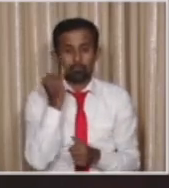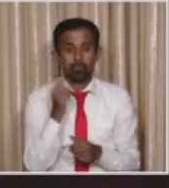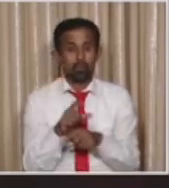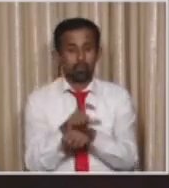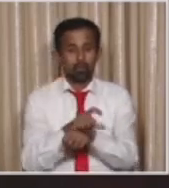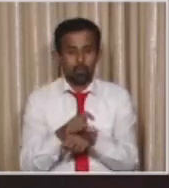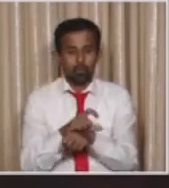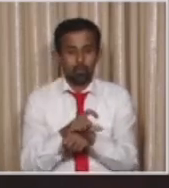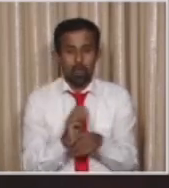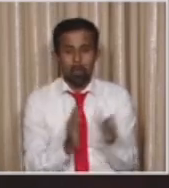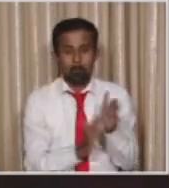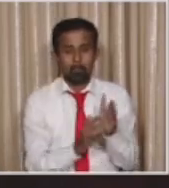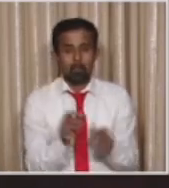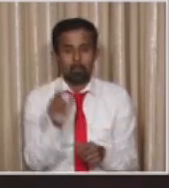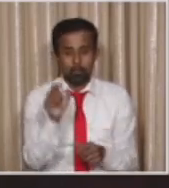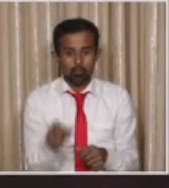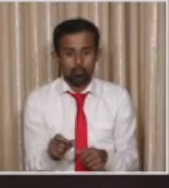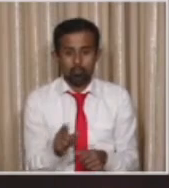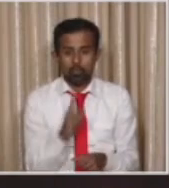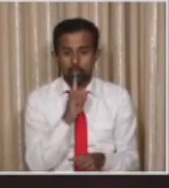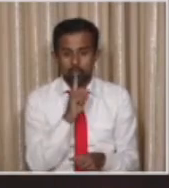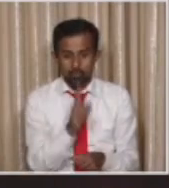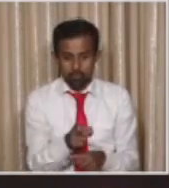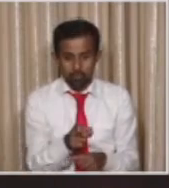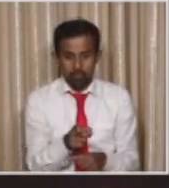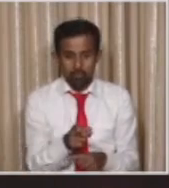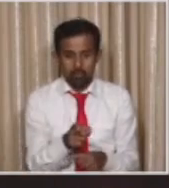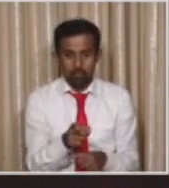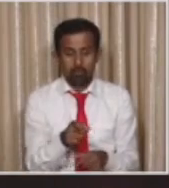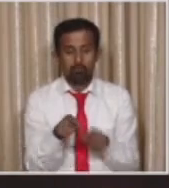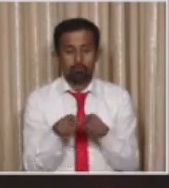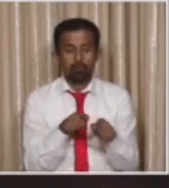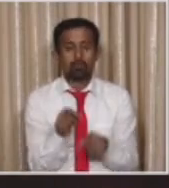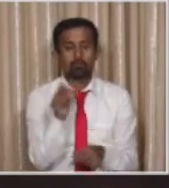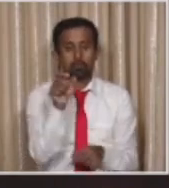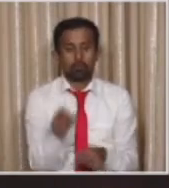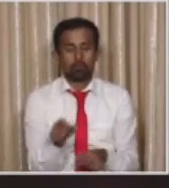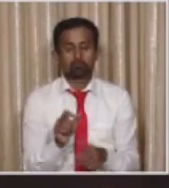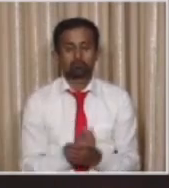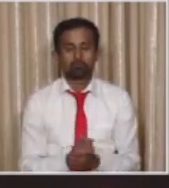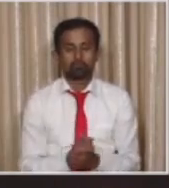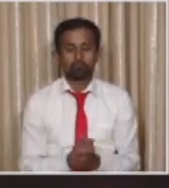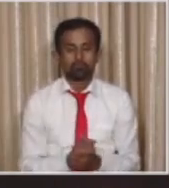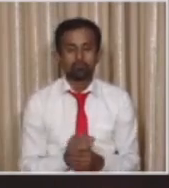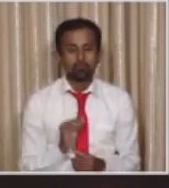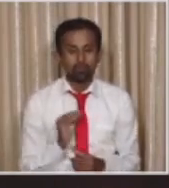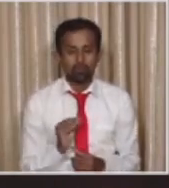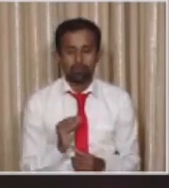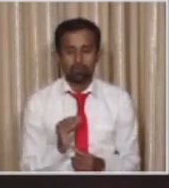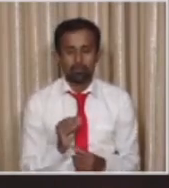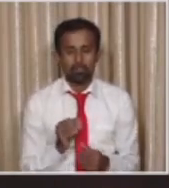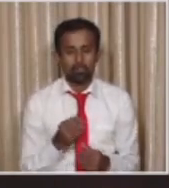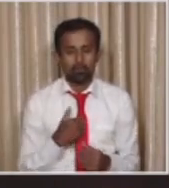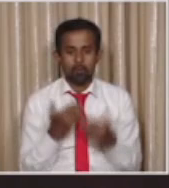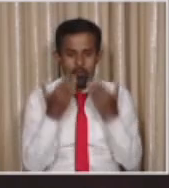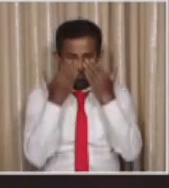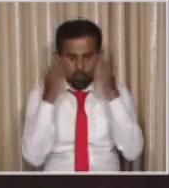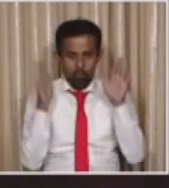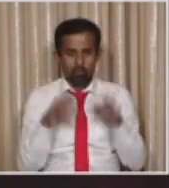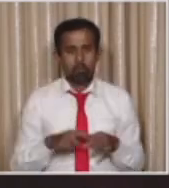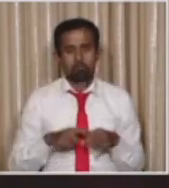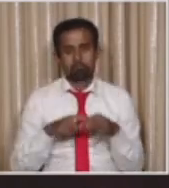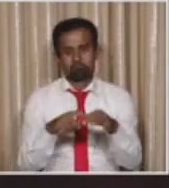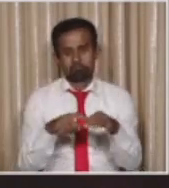कमीशन सामाजिकयन् विदियट हंदुनगन्न उत्साह करन्ने एवनि पिरिसा नमुत् मम इताम विवृतव प्रश्न